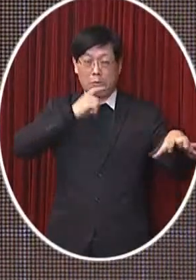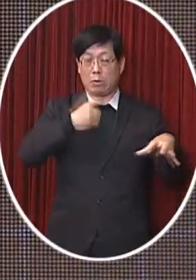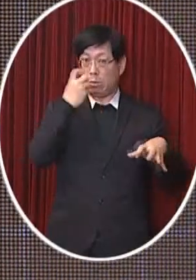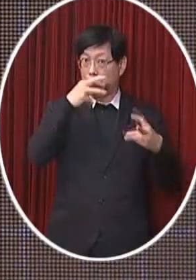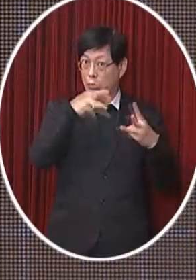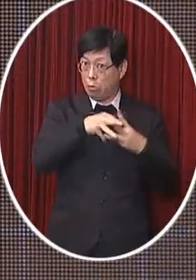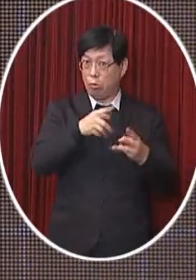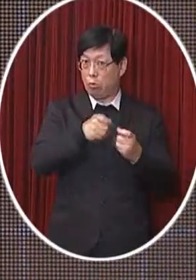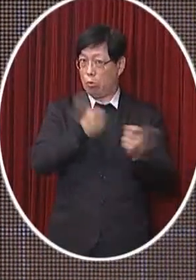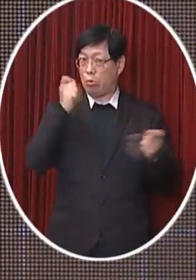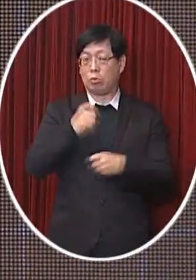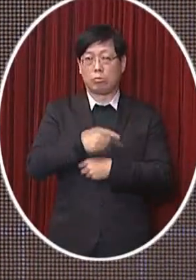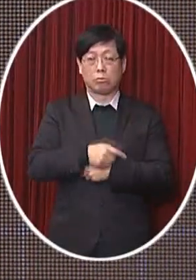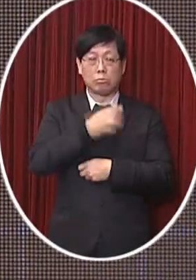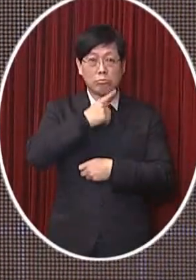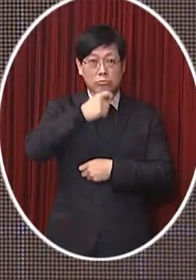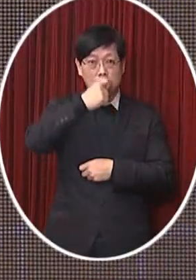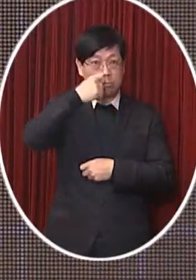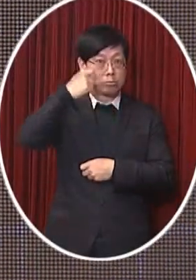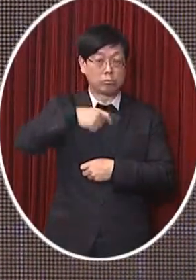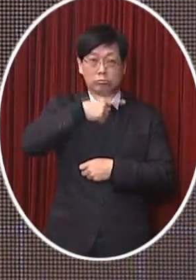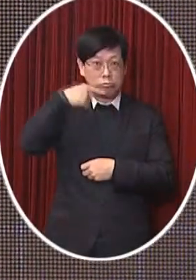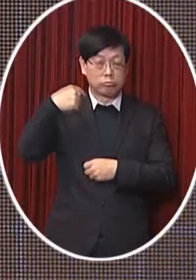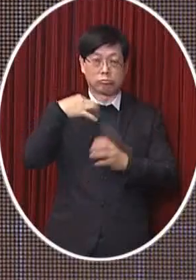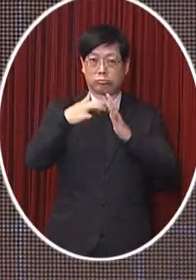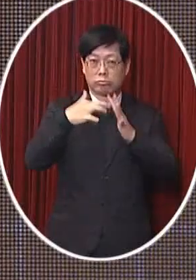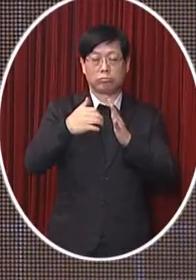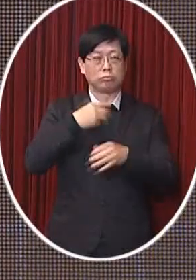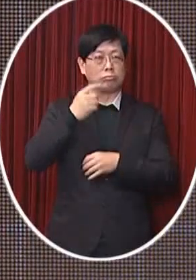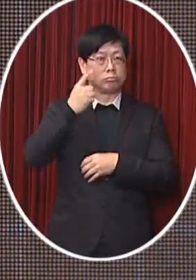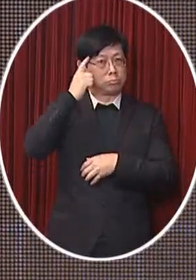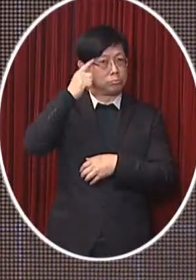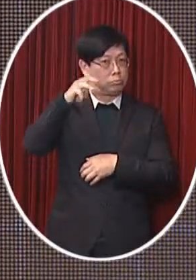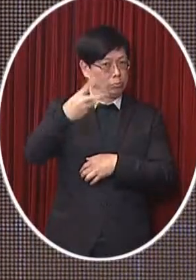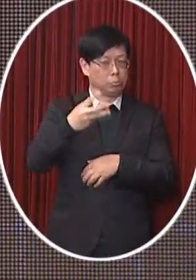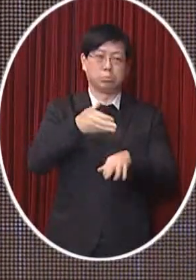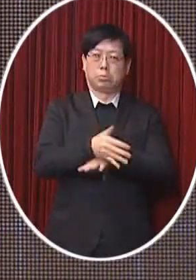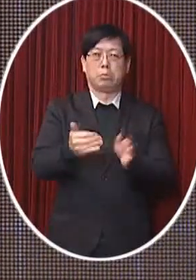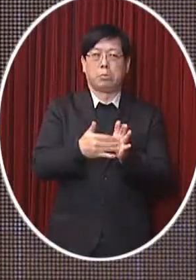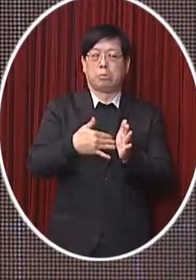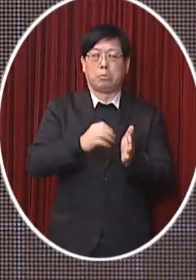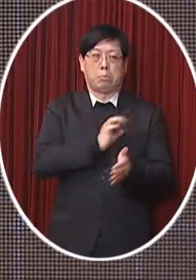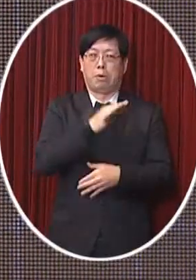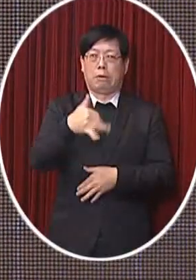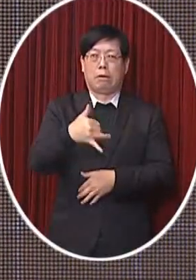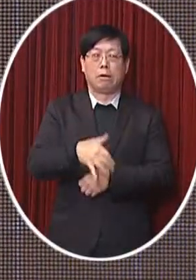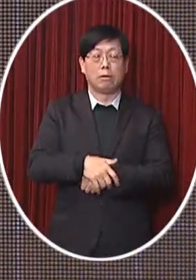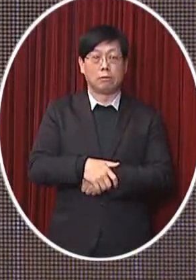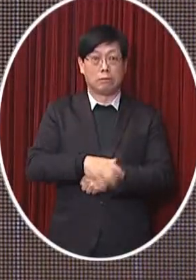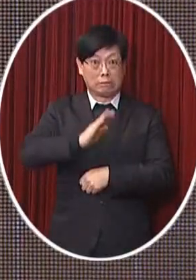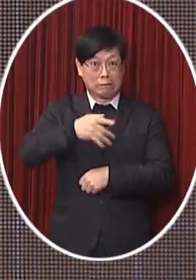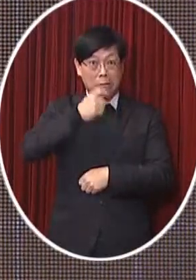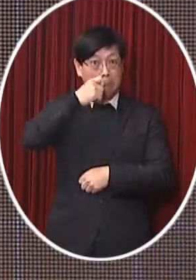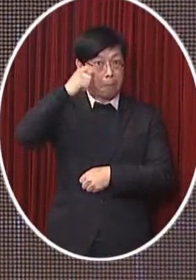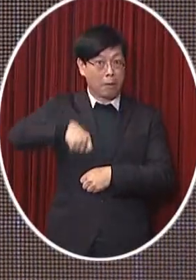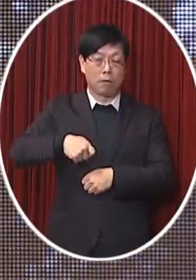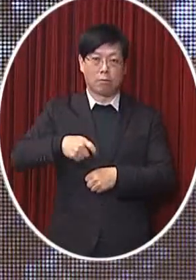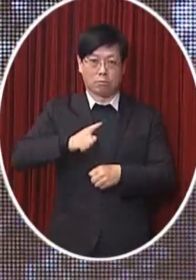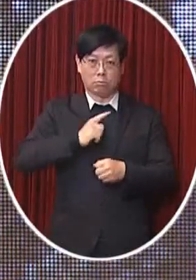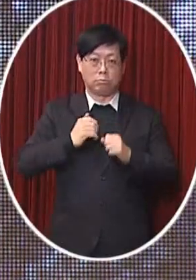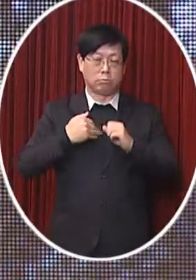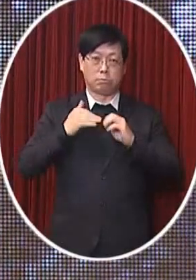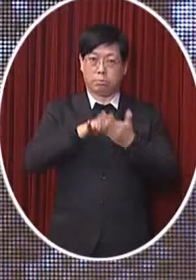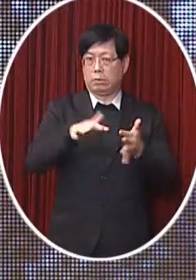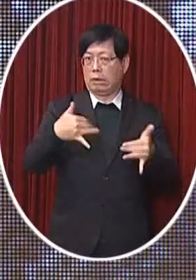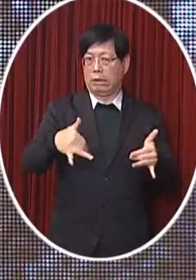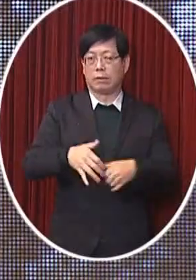洲，乌俄战争已经超过300天，还未停止。但是乌克兰没有倒